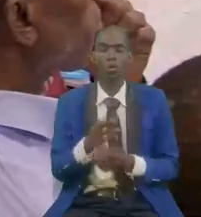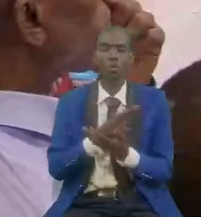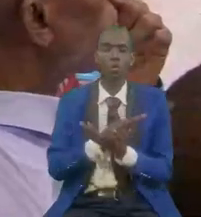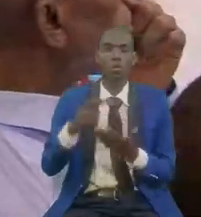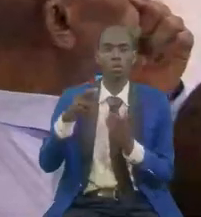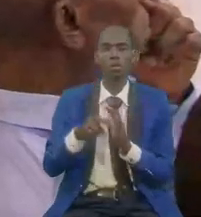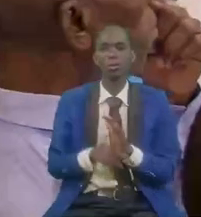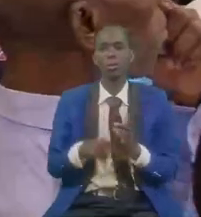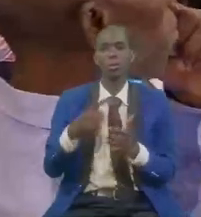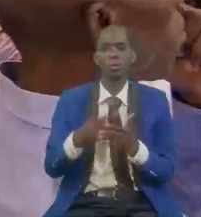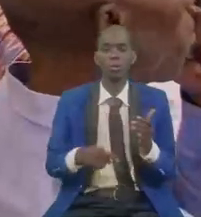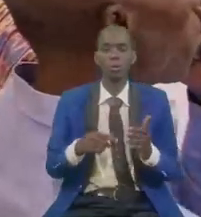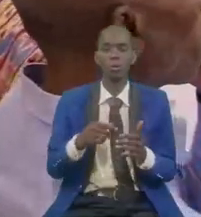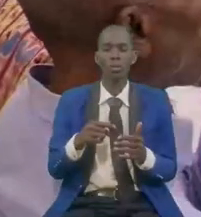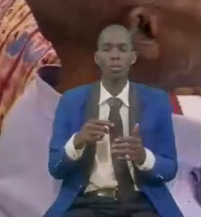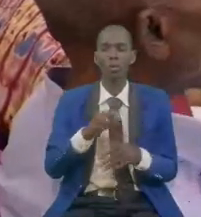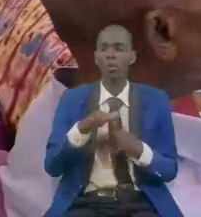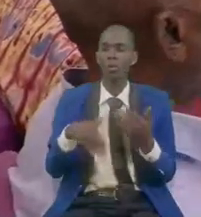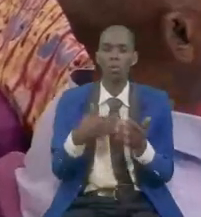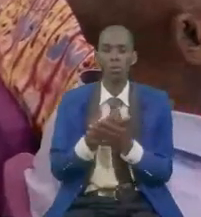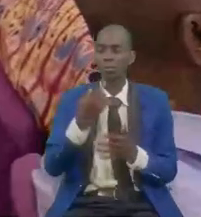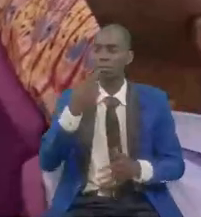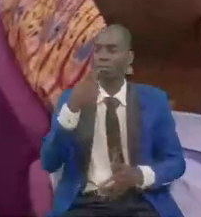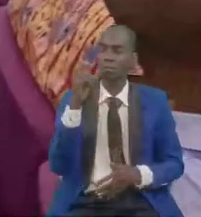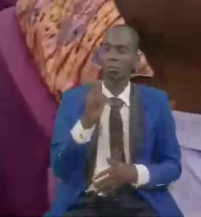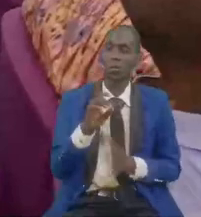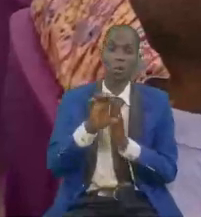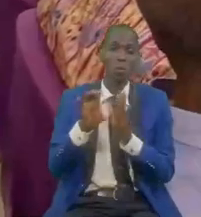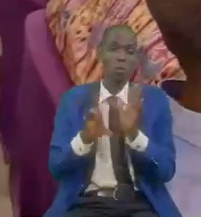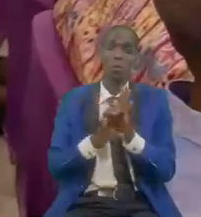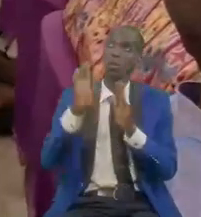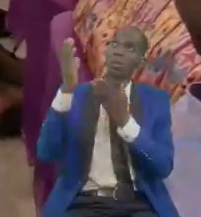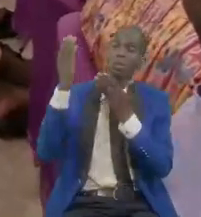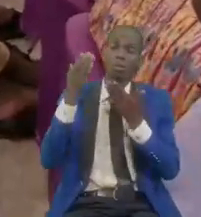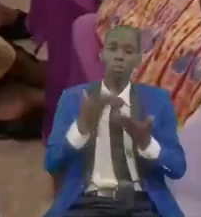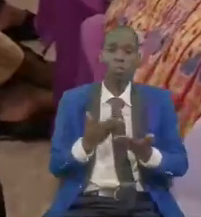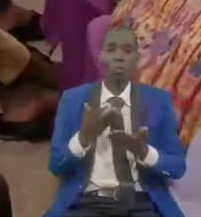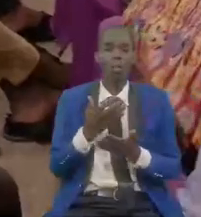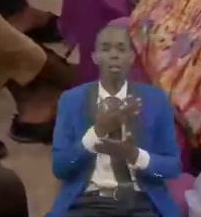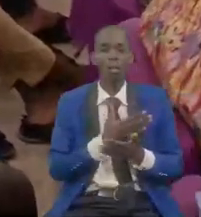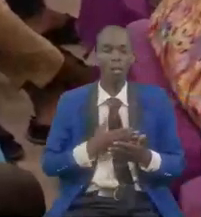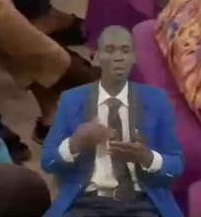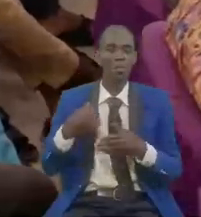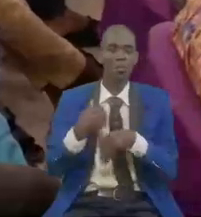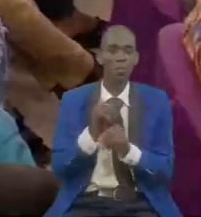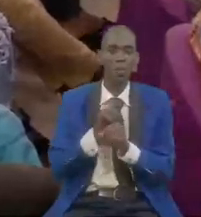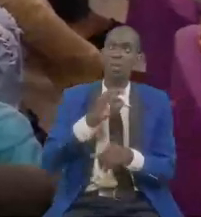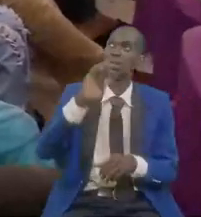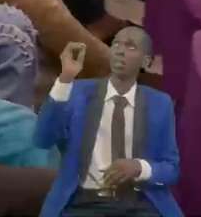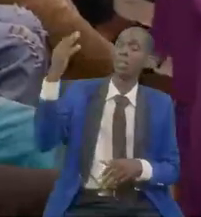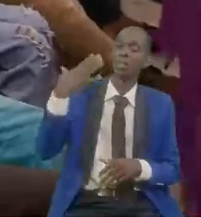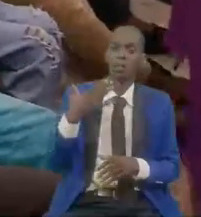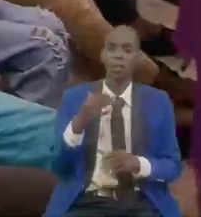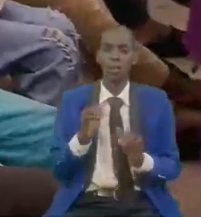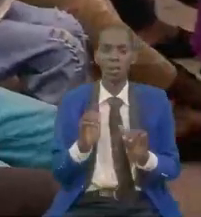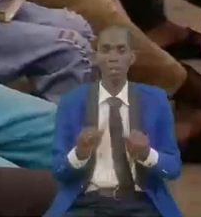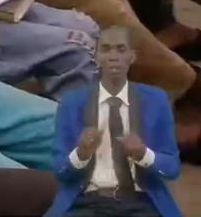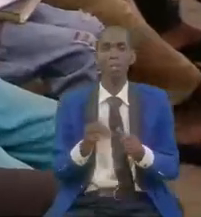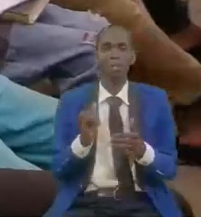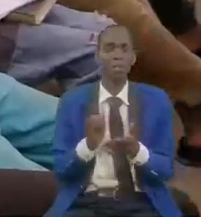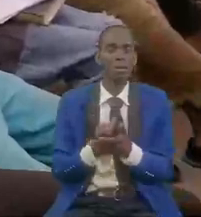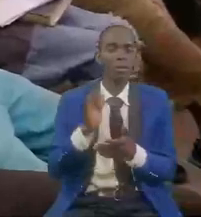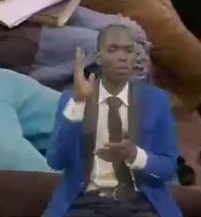justice. Tous les commandements qu'il a donnés, toute la parole qu'il a donnée, il a rendu la grâce disponible pour chercher